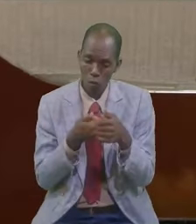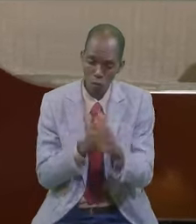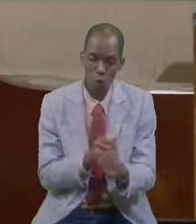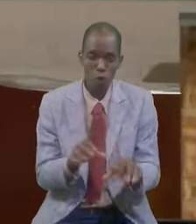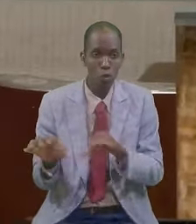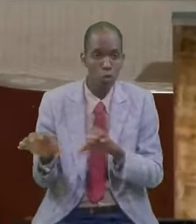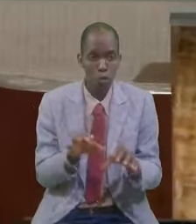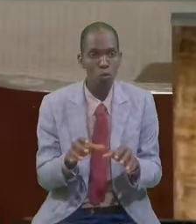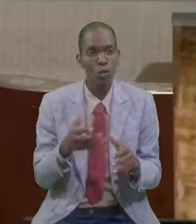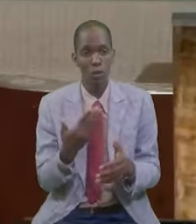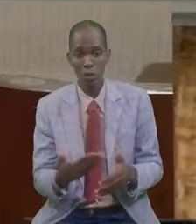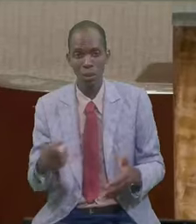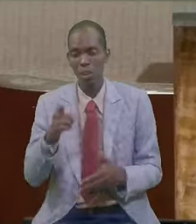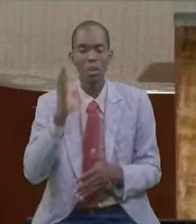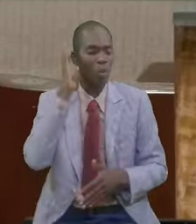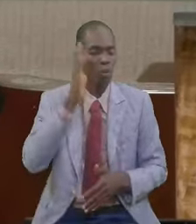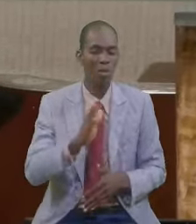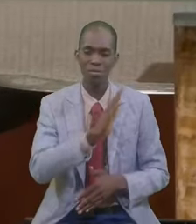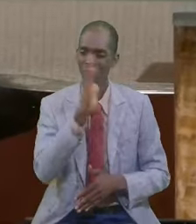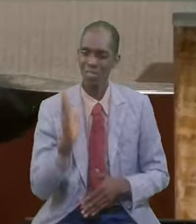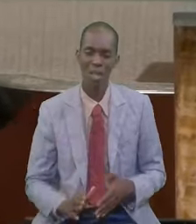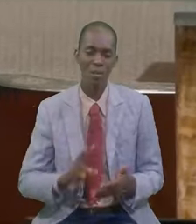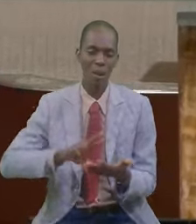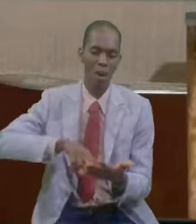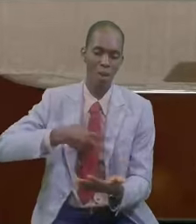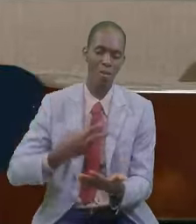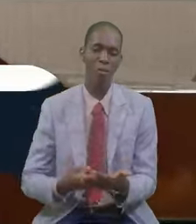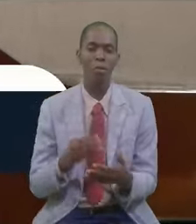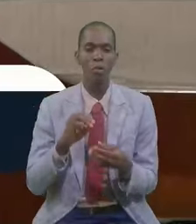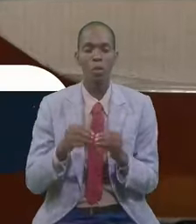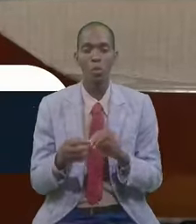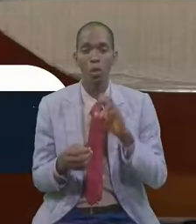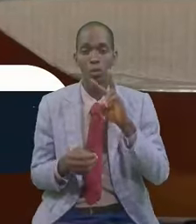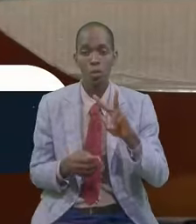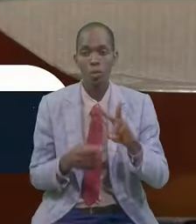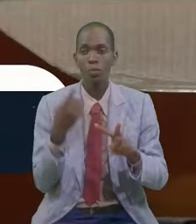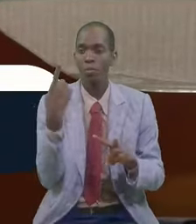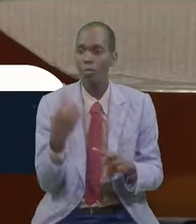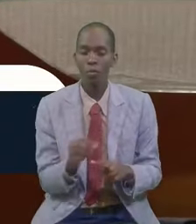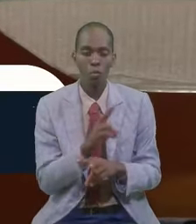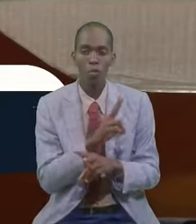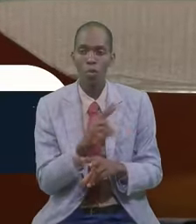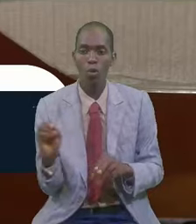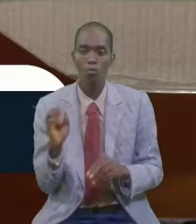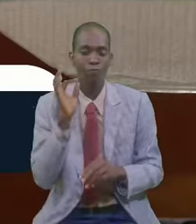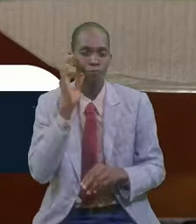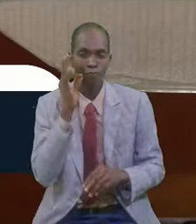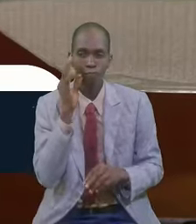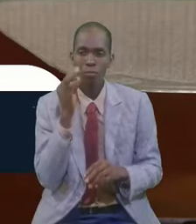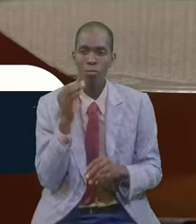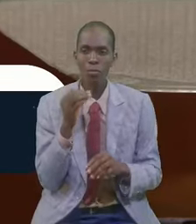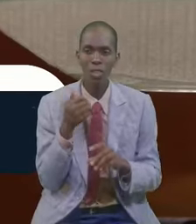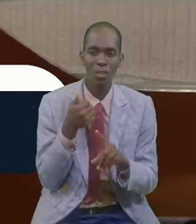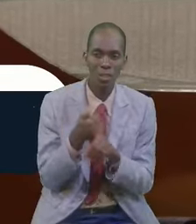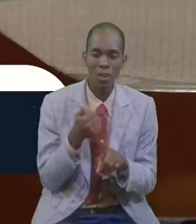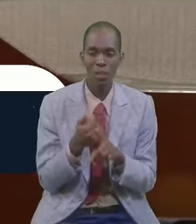broncherez jamais. Deuxième partie ici, sont les prédicateurs stériles,